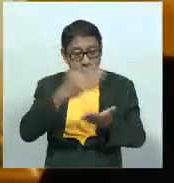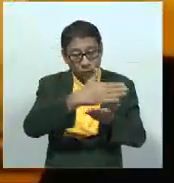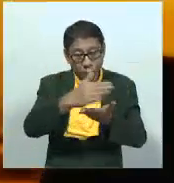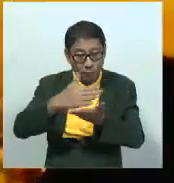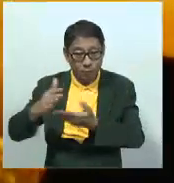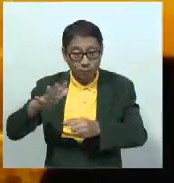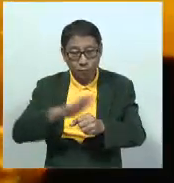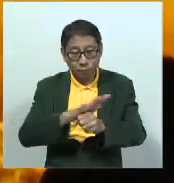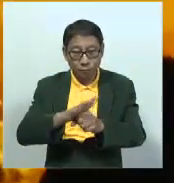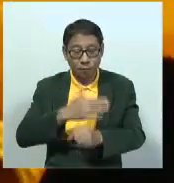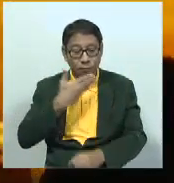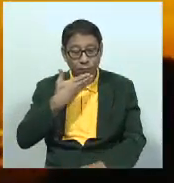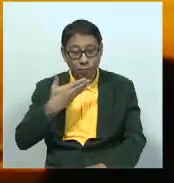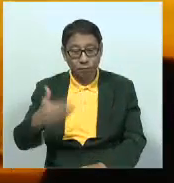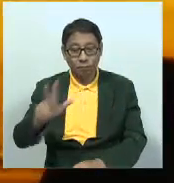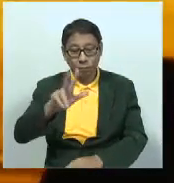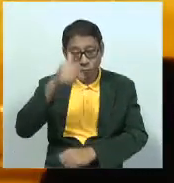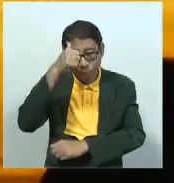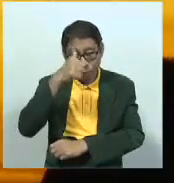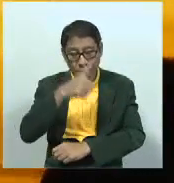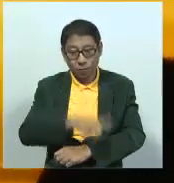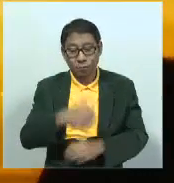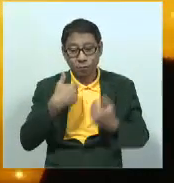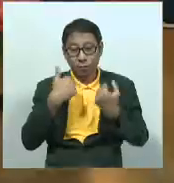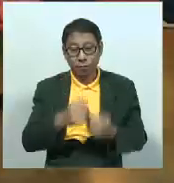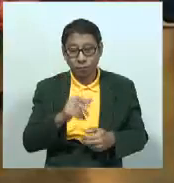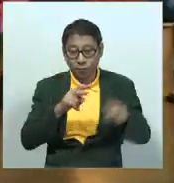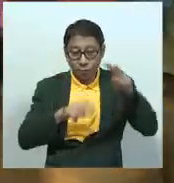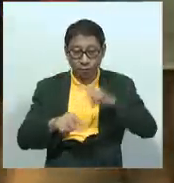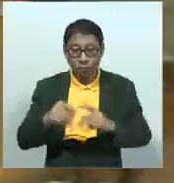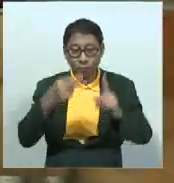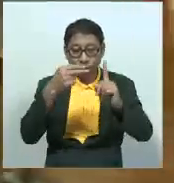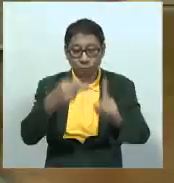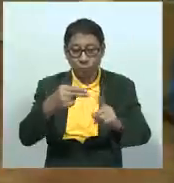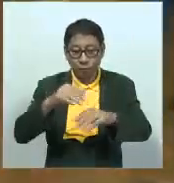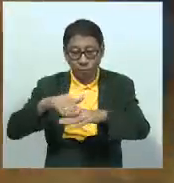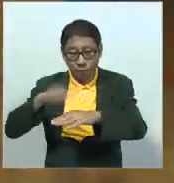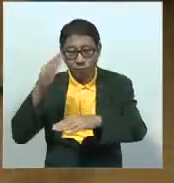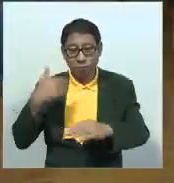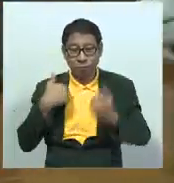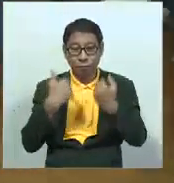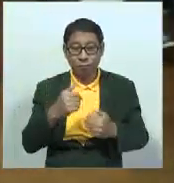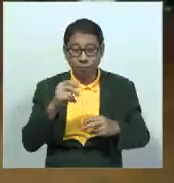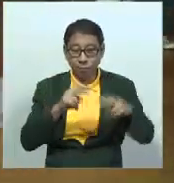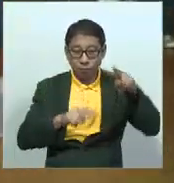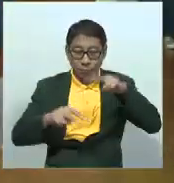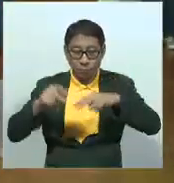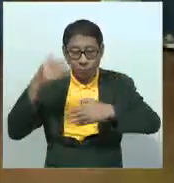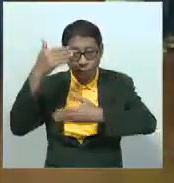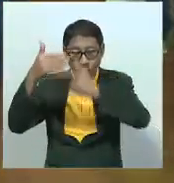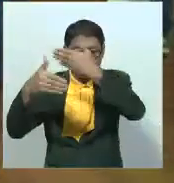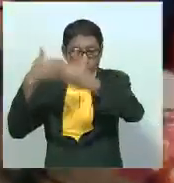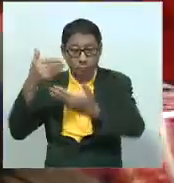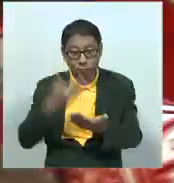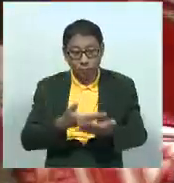พียงยั่งยืนซึ่งตลอด3วันมีประชาชนเข้าชมงานแล้วกว่าวันละหมื่นคนส่วนใหญ่เข้ามาเยี่ยมชมนิทรรศการแล้วก็เลือกซื้อสิน